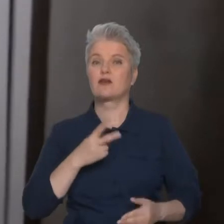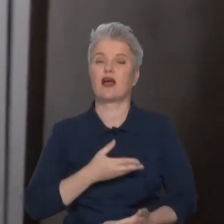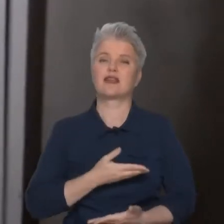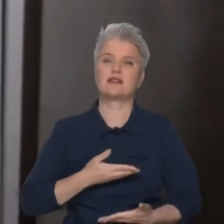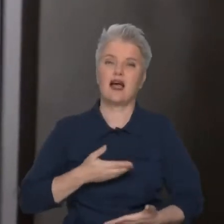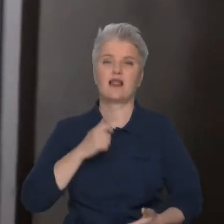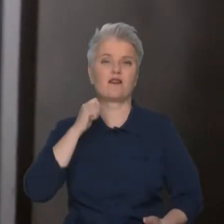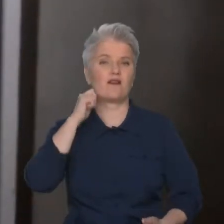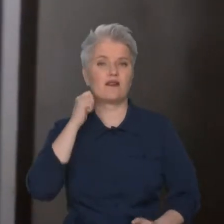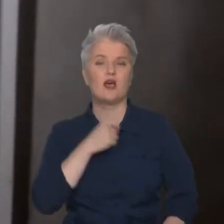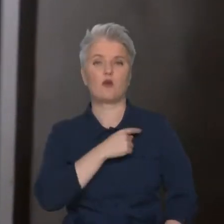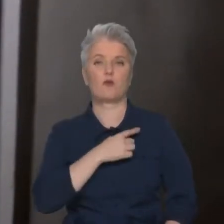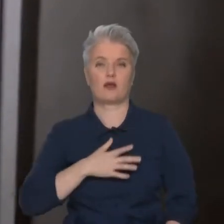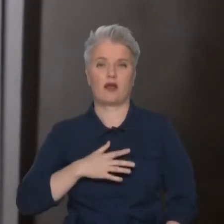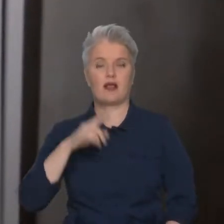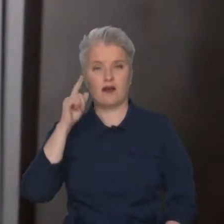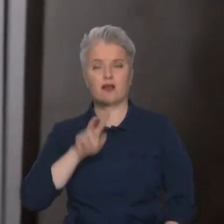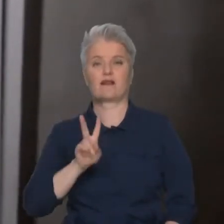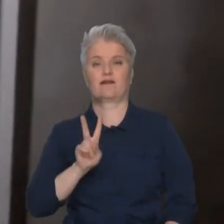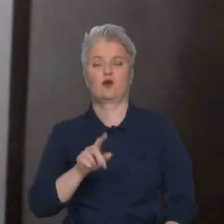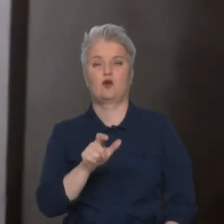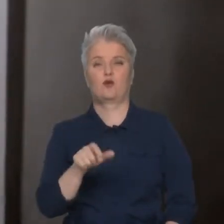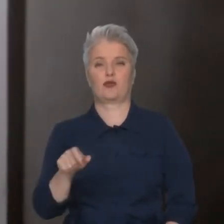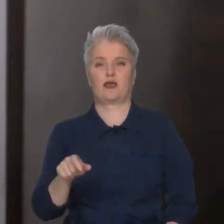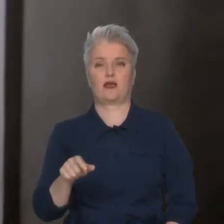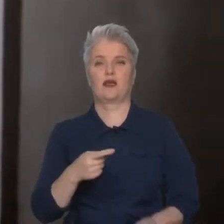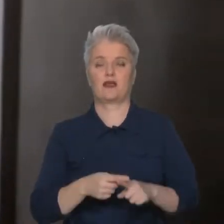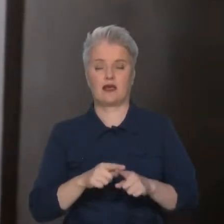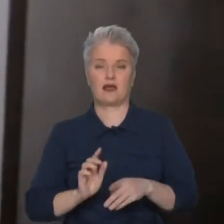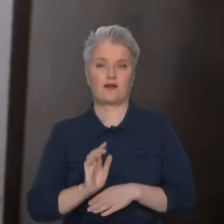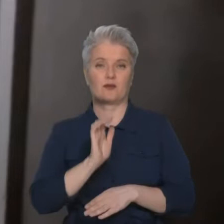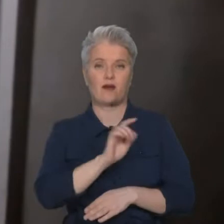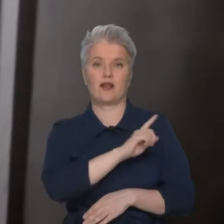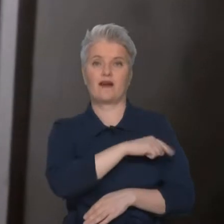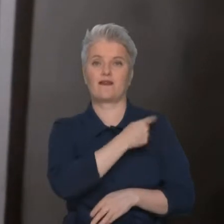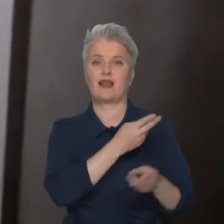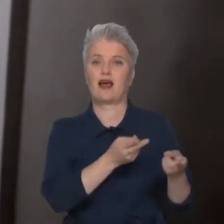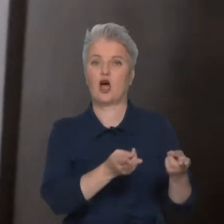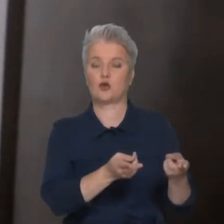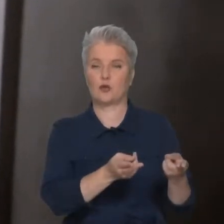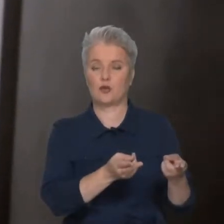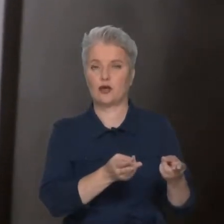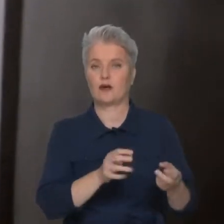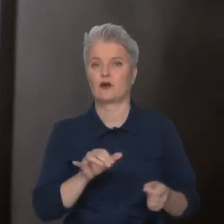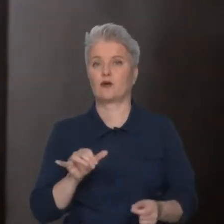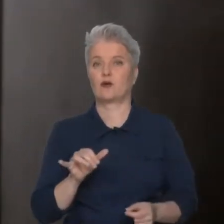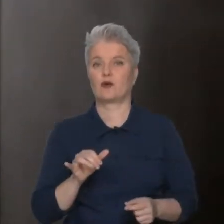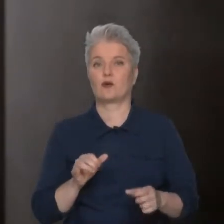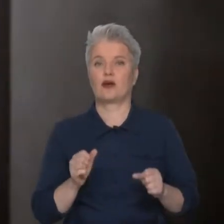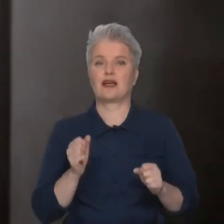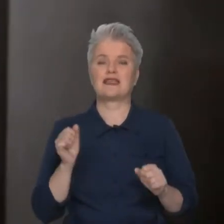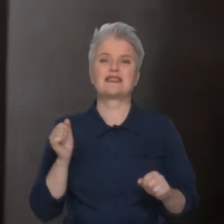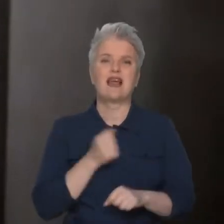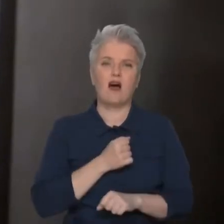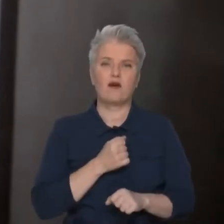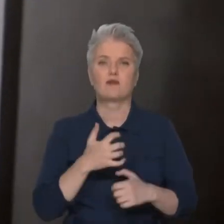не називають вік, відомо, що це двоє людей, які були доправлені до лікарні з травмами